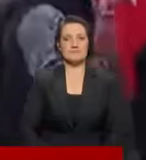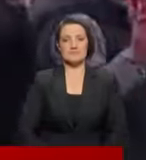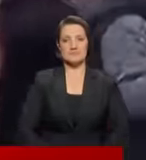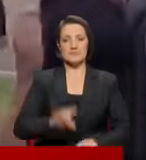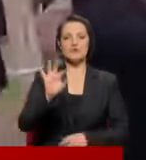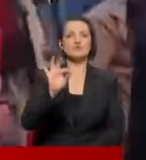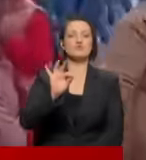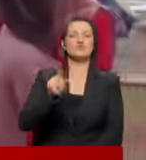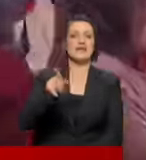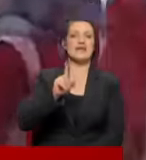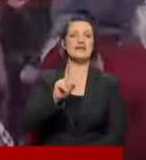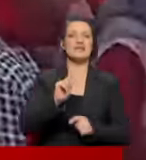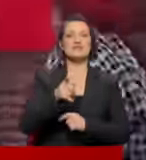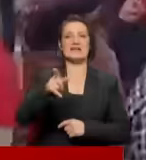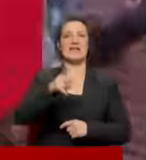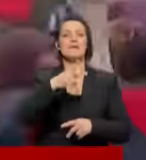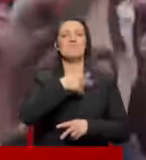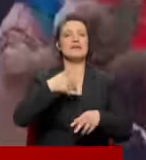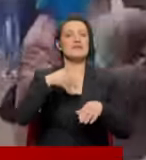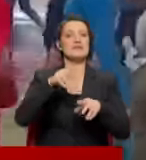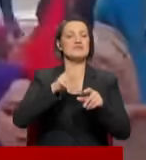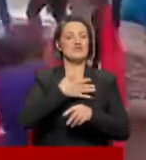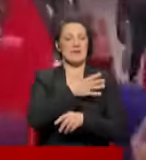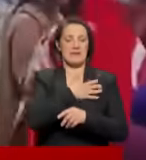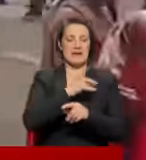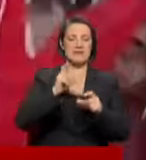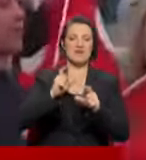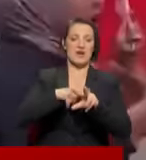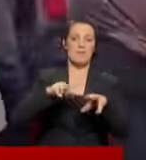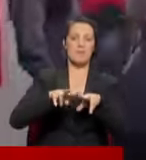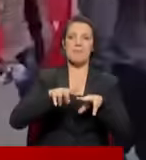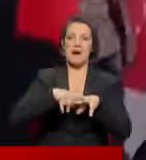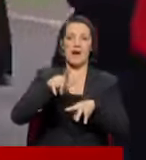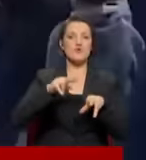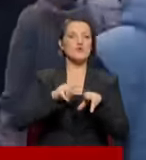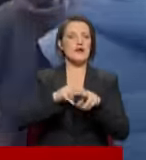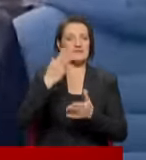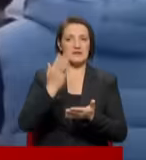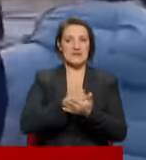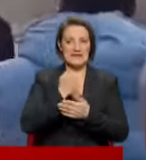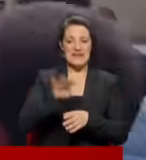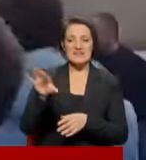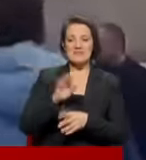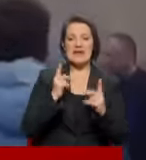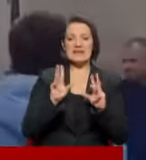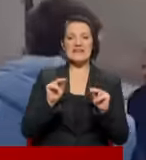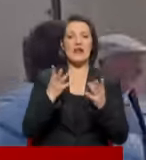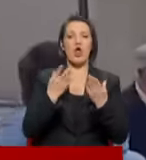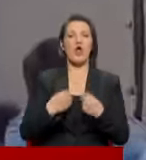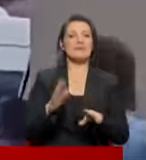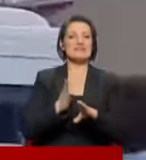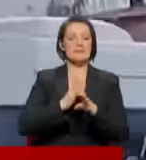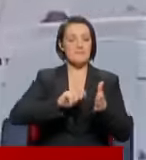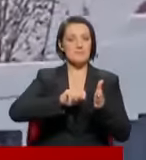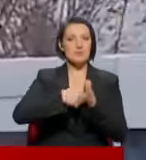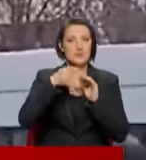Iğdır'ın Tuzluca ilçesinde yerel seçimi CHP'li Cemal Kurnaz kazandı. Ancak seçilme yeterliliği olmadığı gerekçesiyle